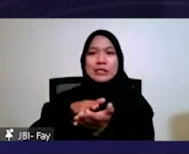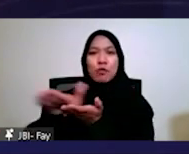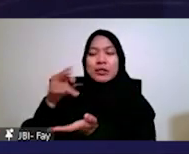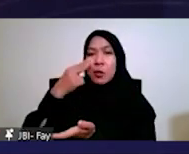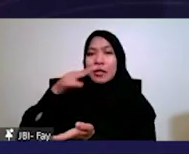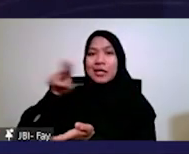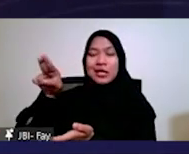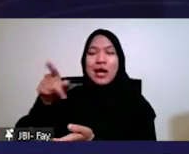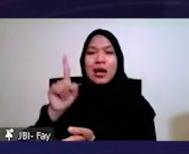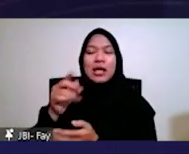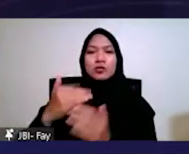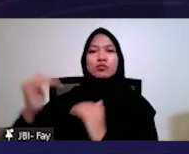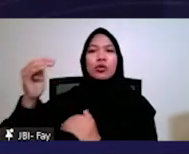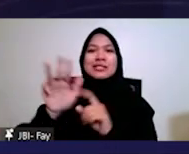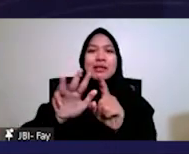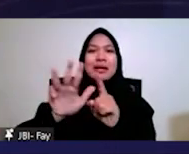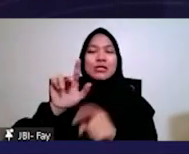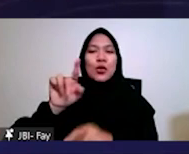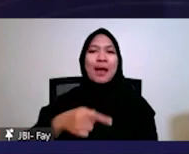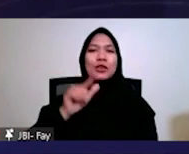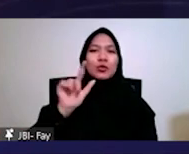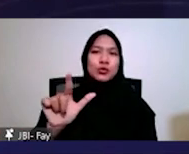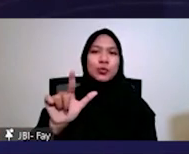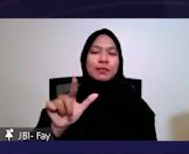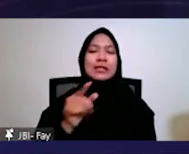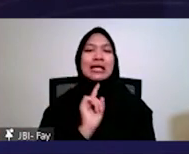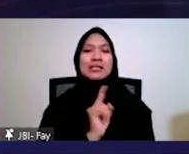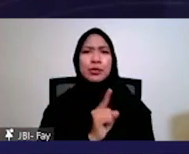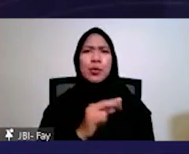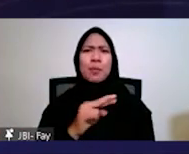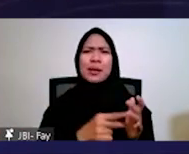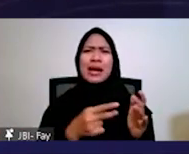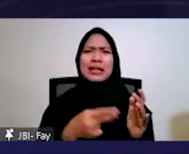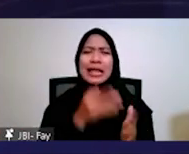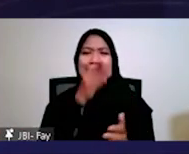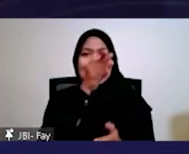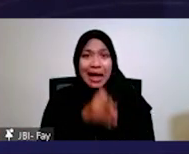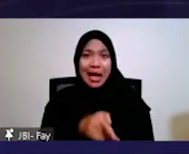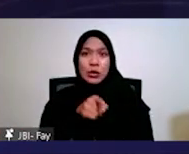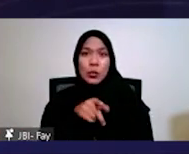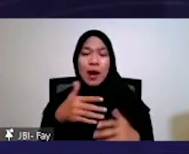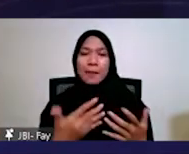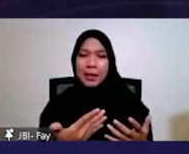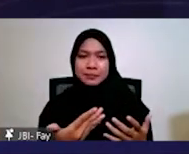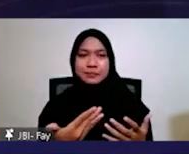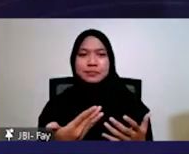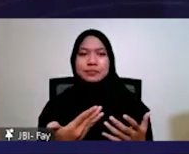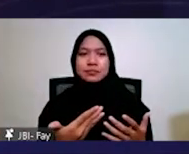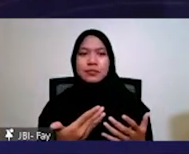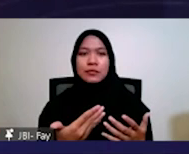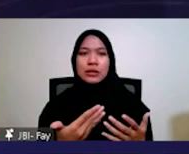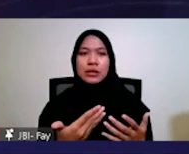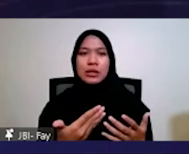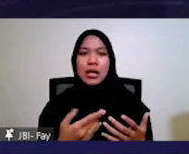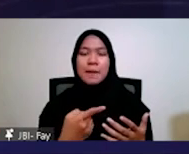tubuh tinggi 19,7 Oleh karena itu grafik yang tengah itu adalah itu